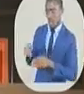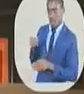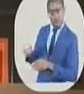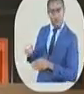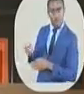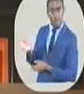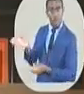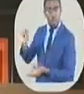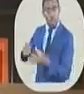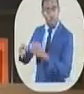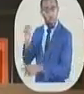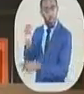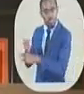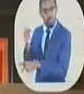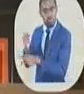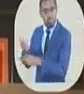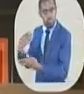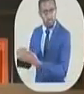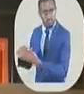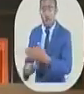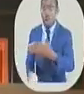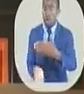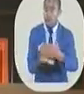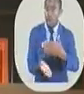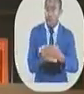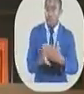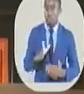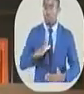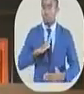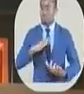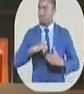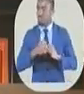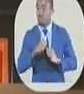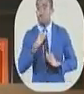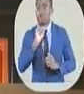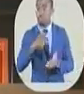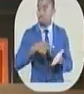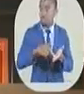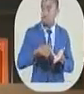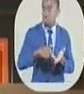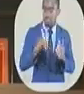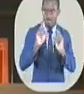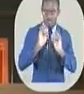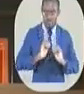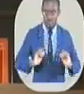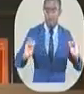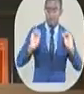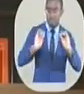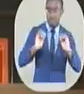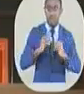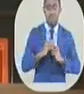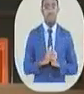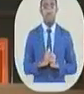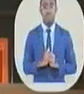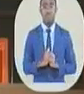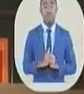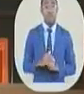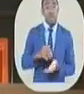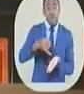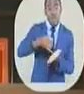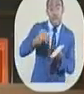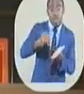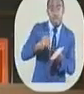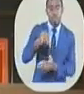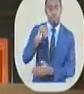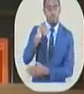sur les échéances de dette envers les banques s'effectuera sans aucune pénalité. Des remises